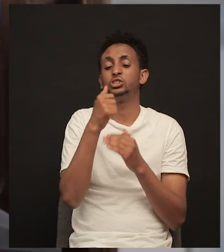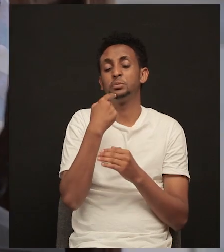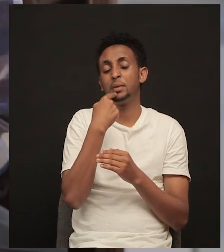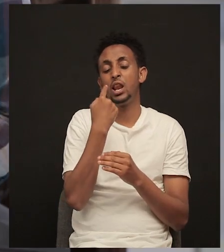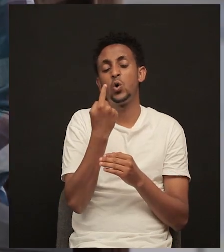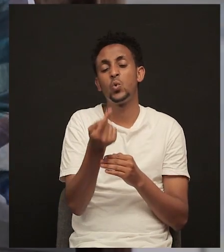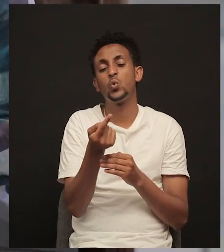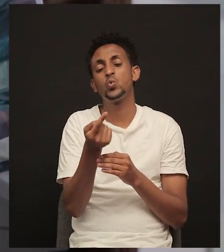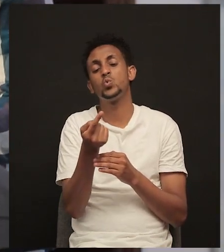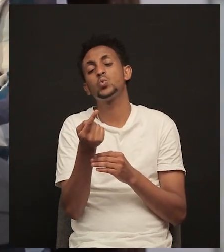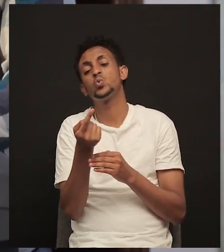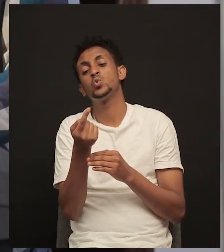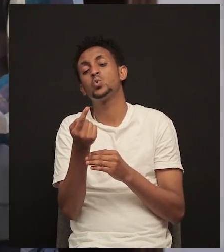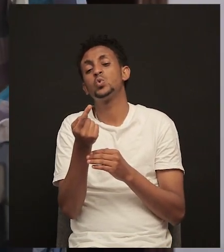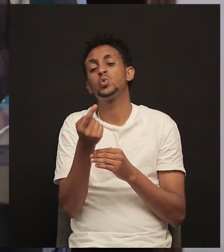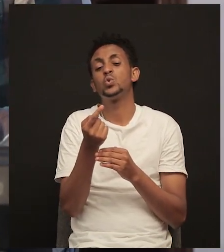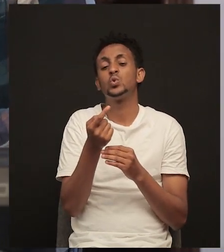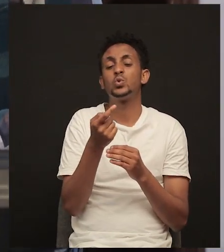አልመች ብለው